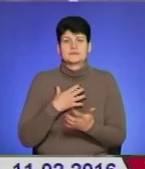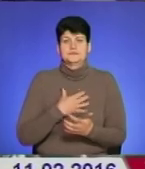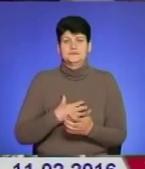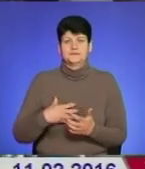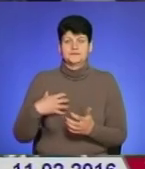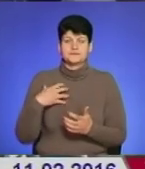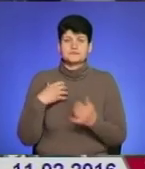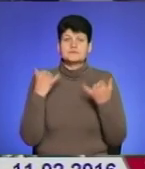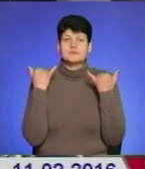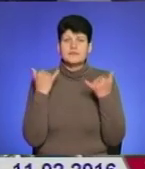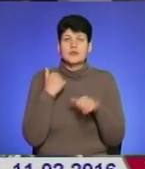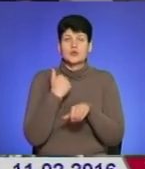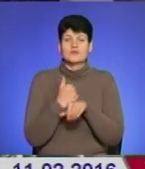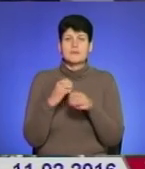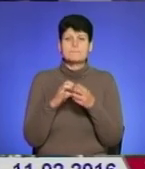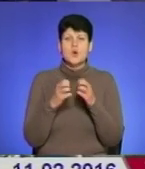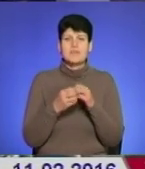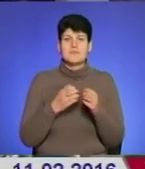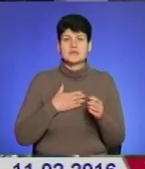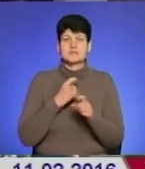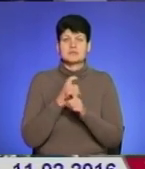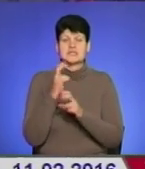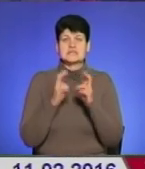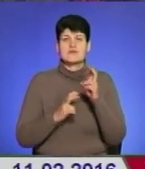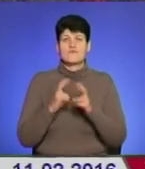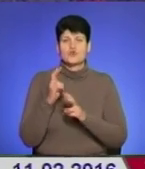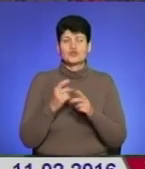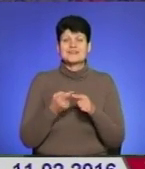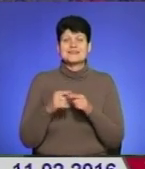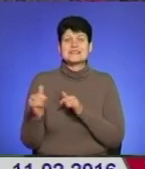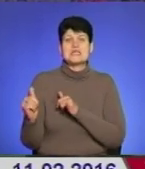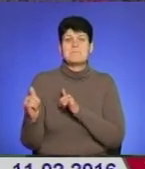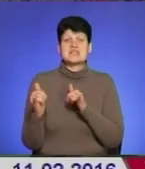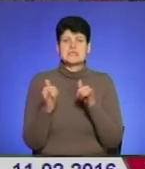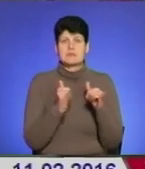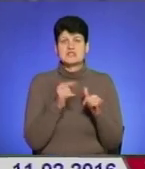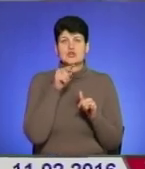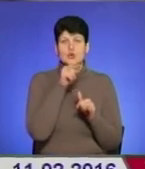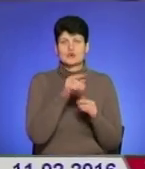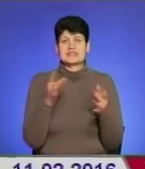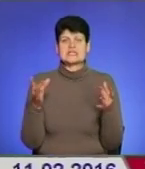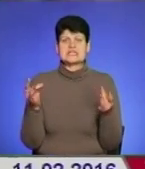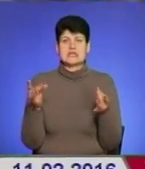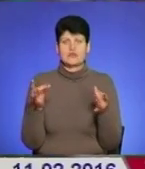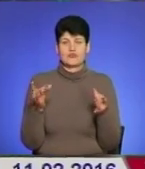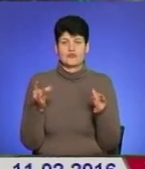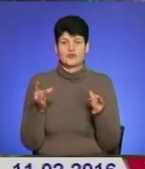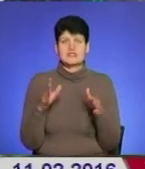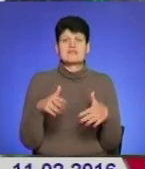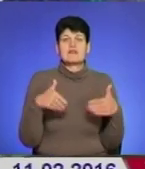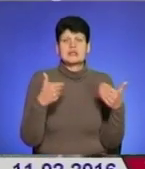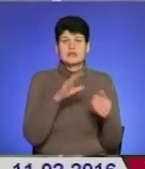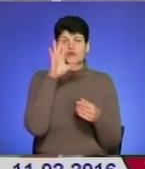важлива. Зараз головна проблема нашого спиртзаводу Залозецького – це забезпечення його сировиною. Принагідно звертаюся до